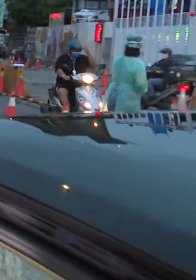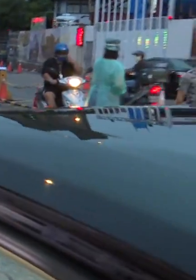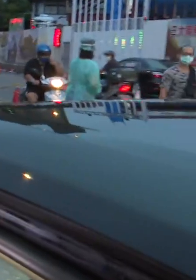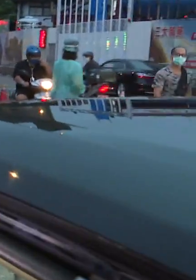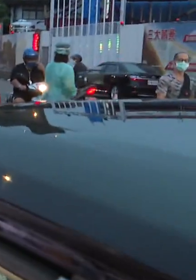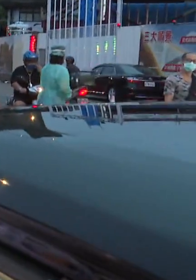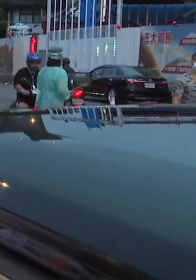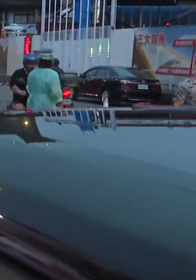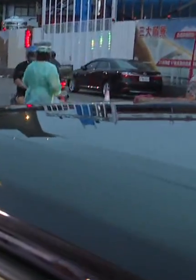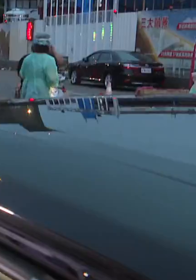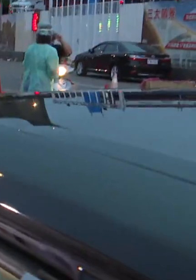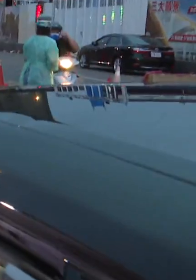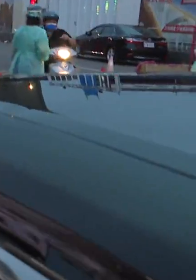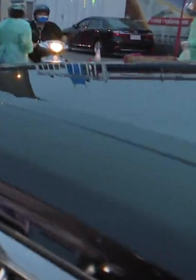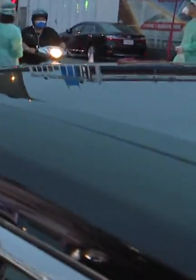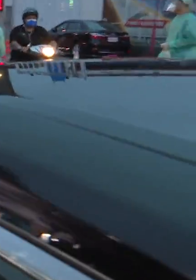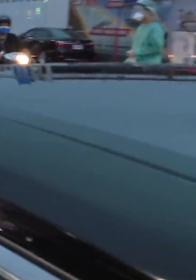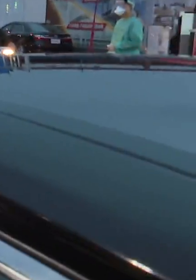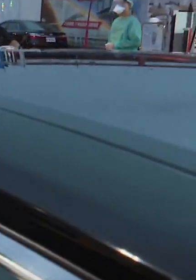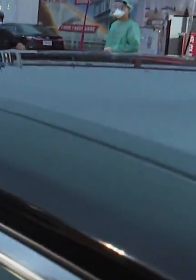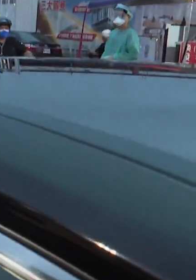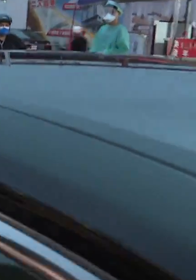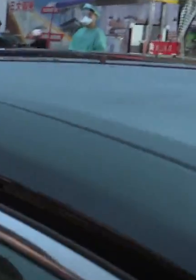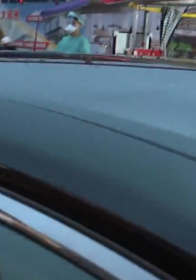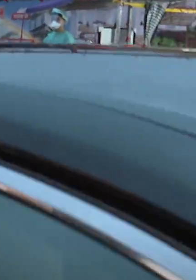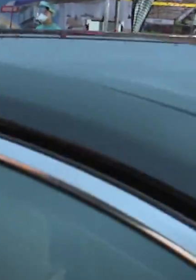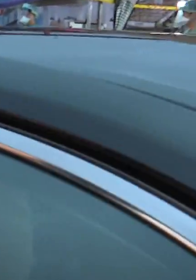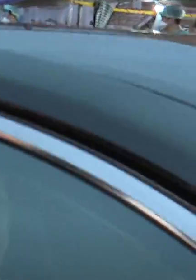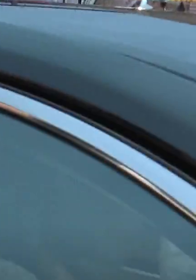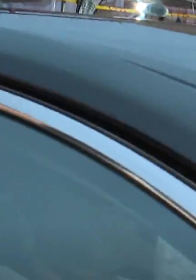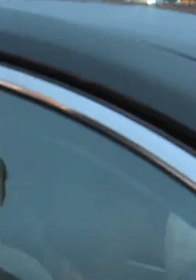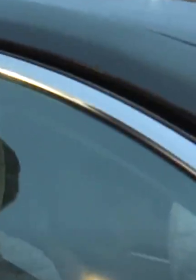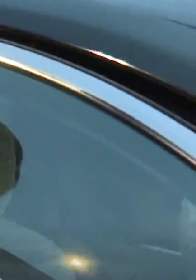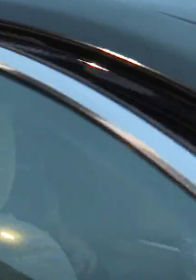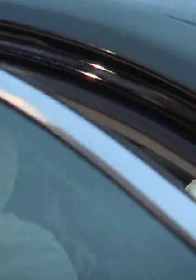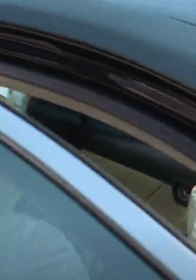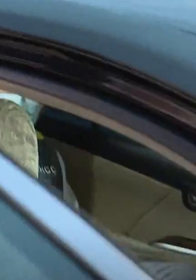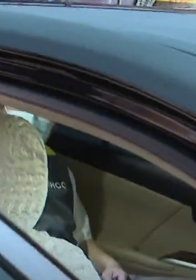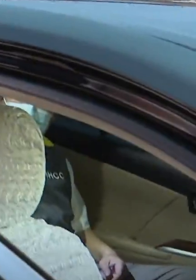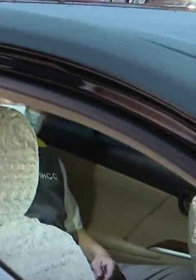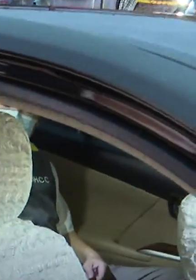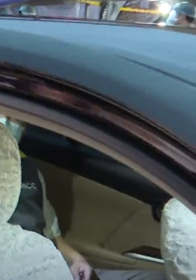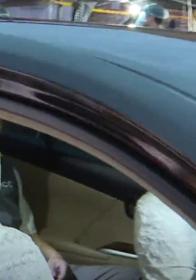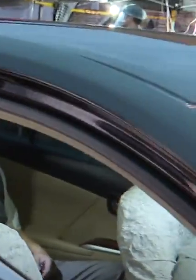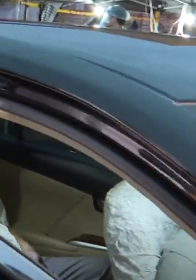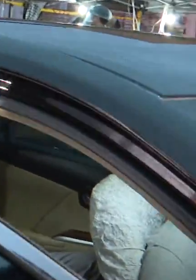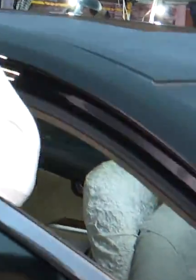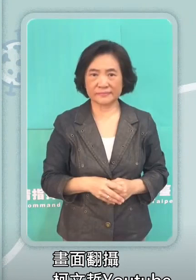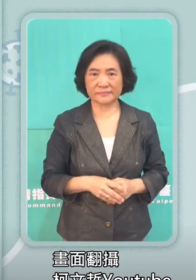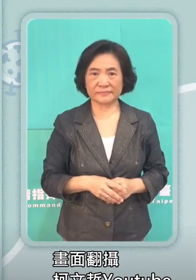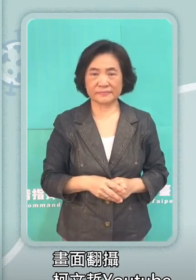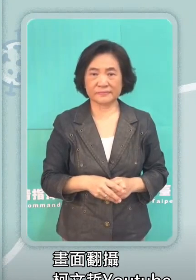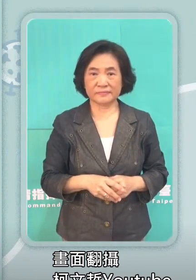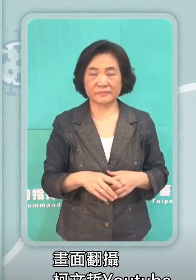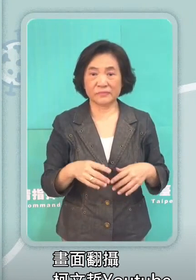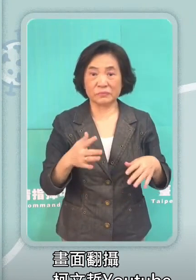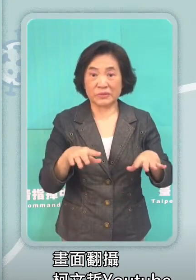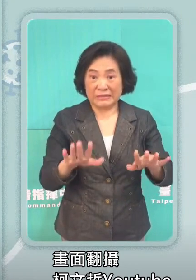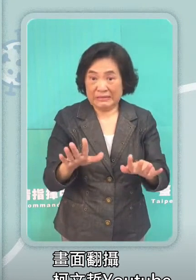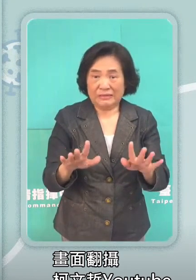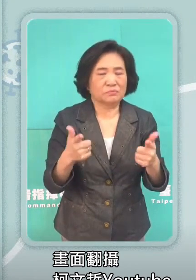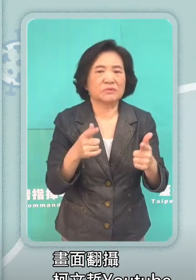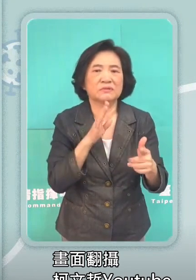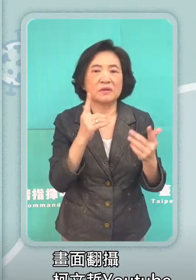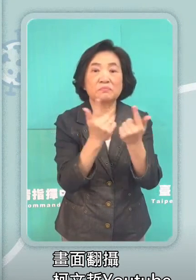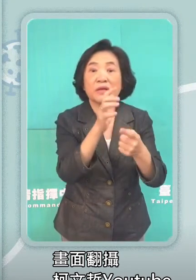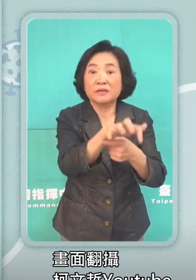对北农这波群聚感染，身为地方第一线主控疫情的北市府强调状况没有那么严重。 包括这个北